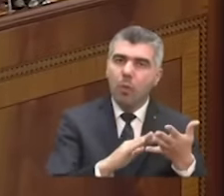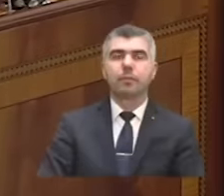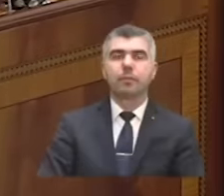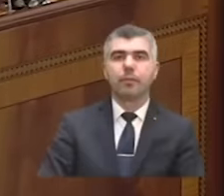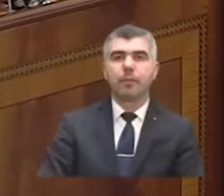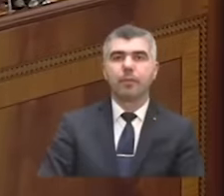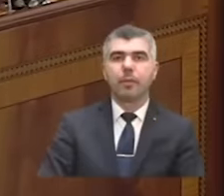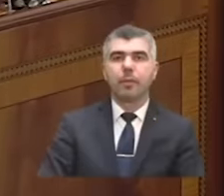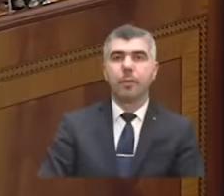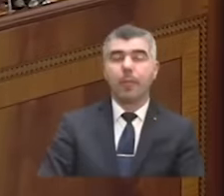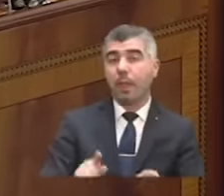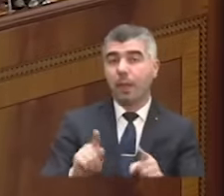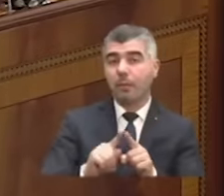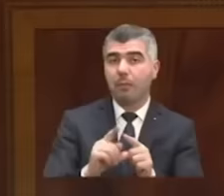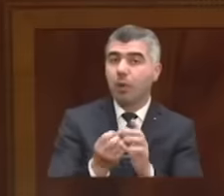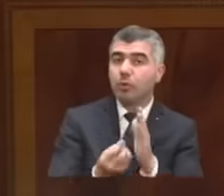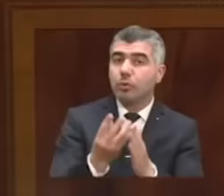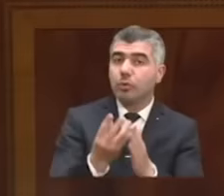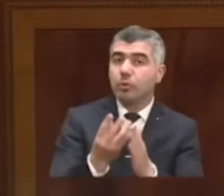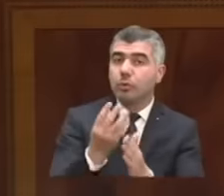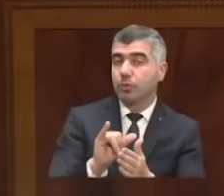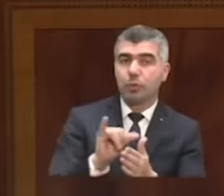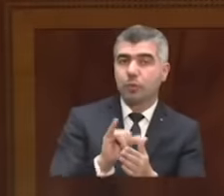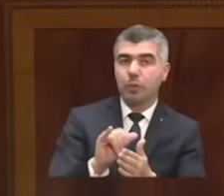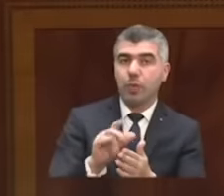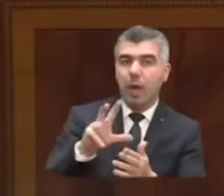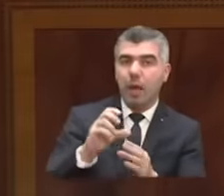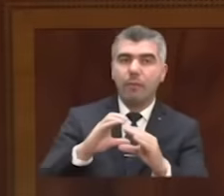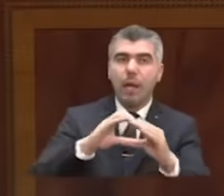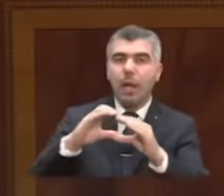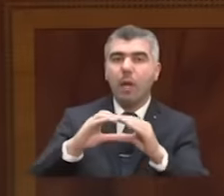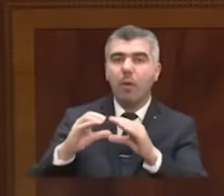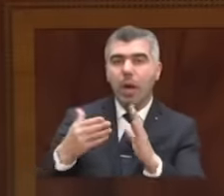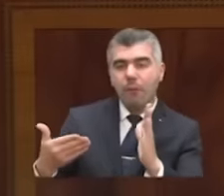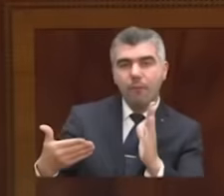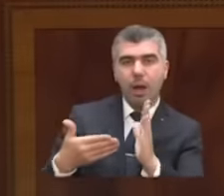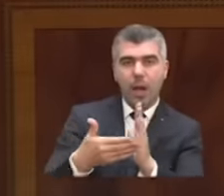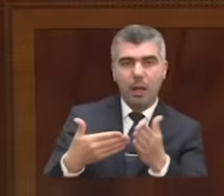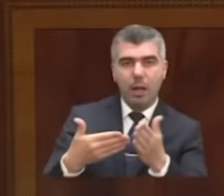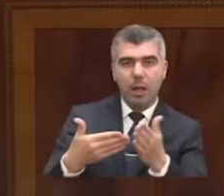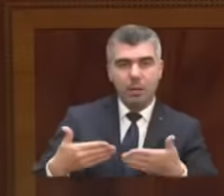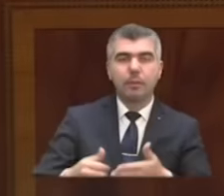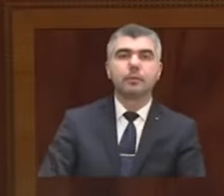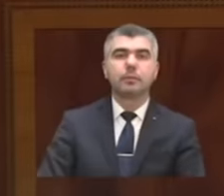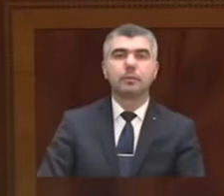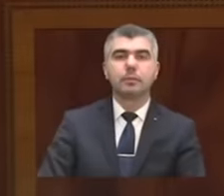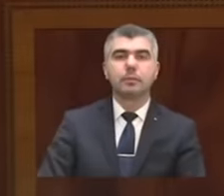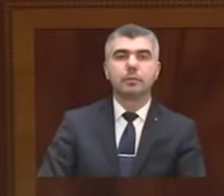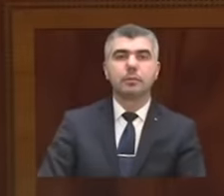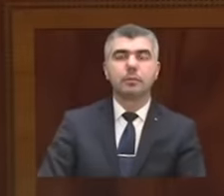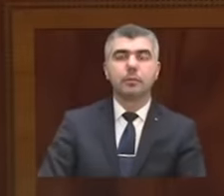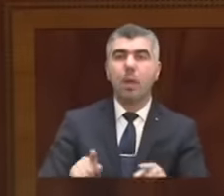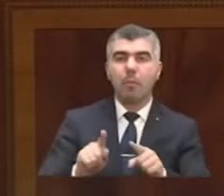التي يتوخاها، وعلاقة بالمستجدات التي عرفها الحوار القطاعي في الآونة